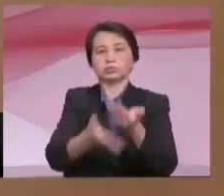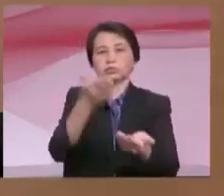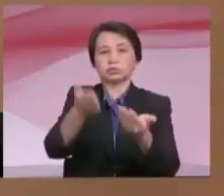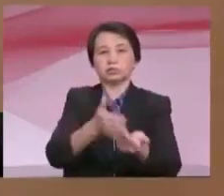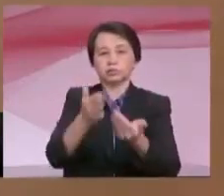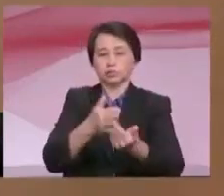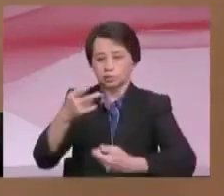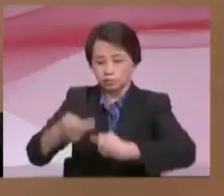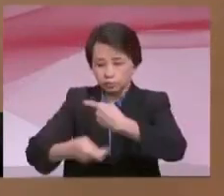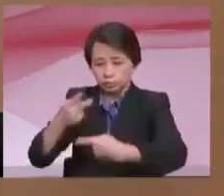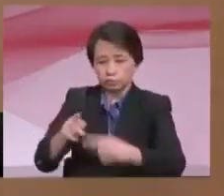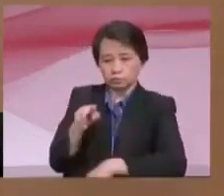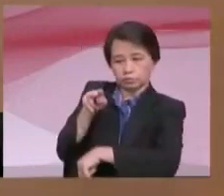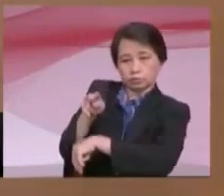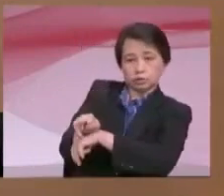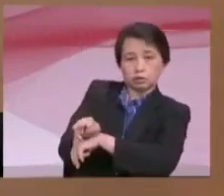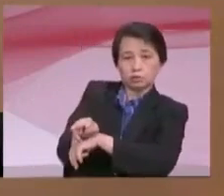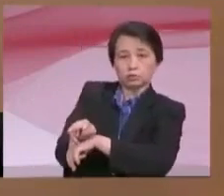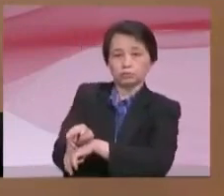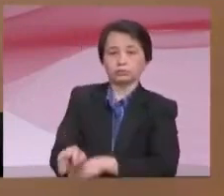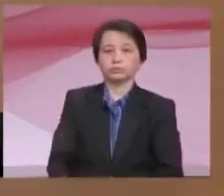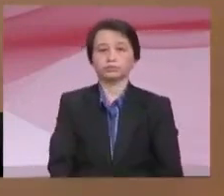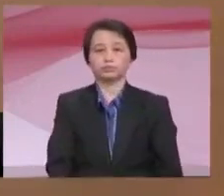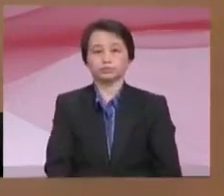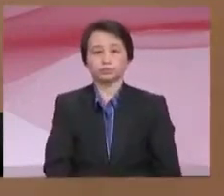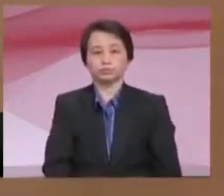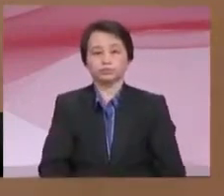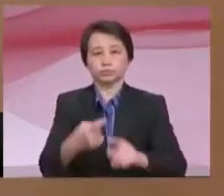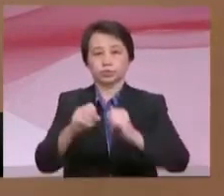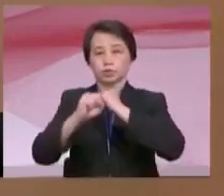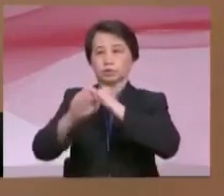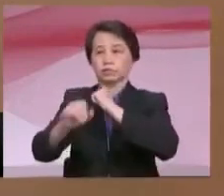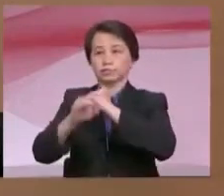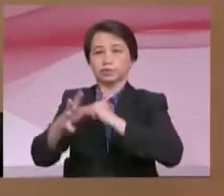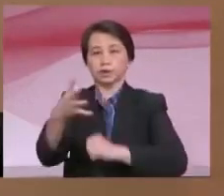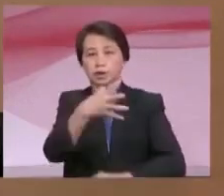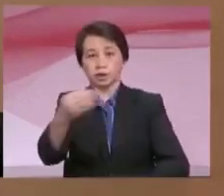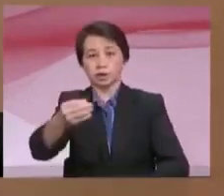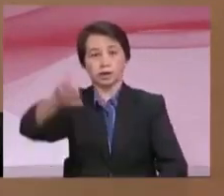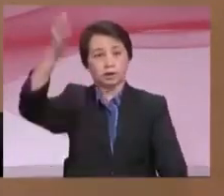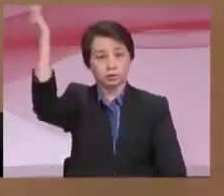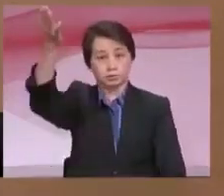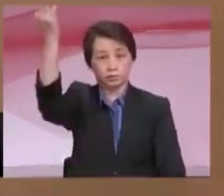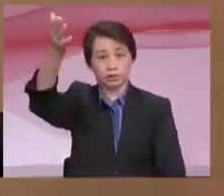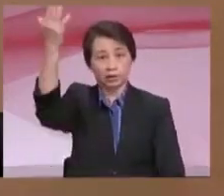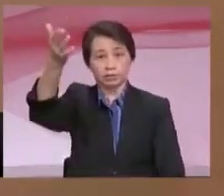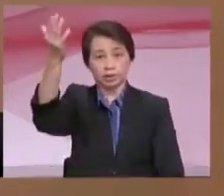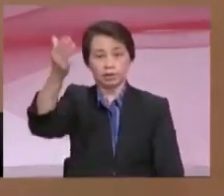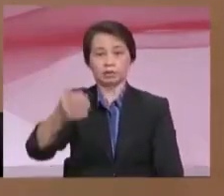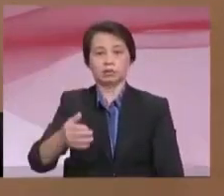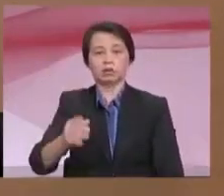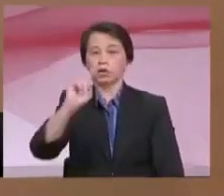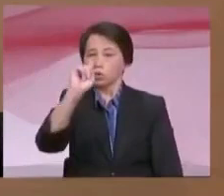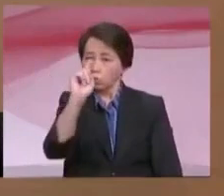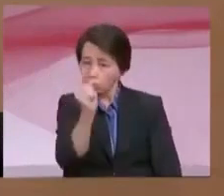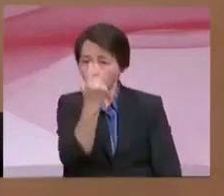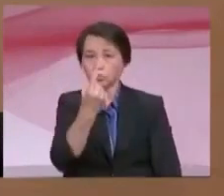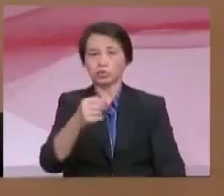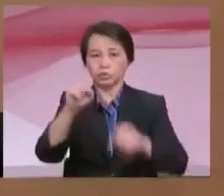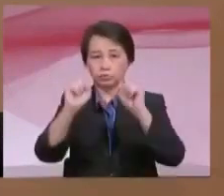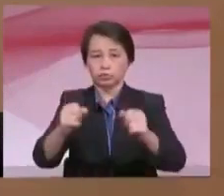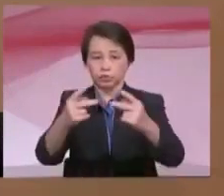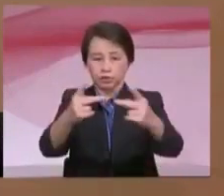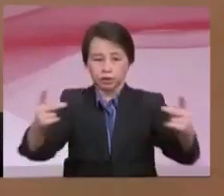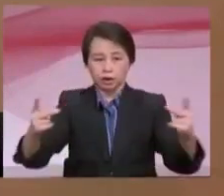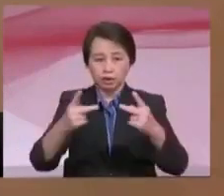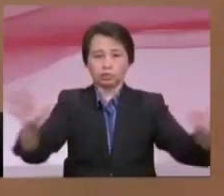proses pemantauan Hai Desi Kevin dan ceramah kita hanya membenarkan di